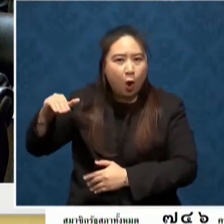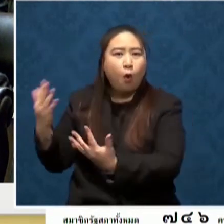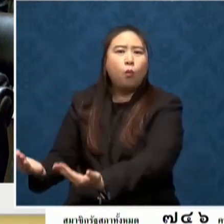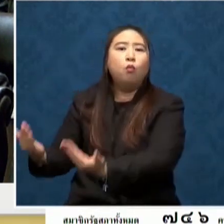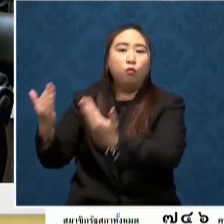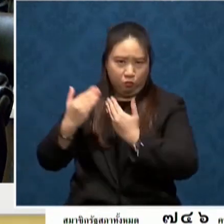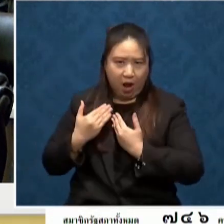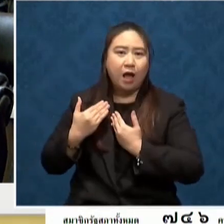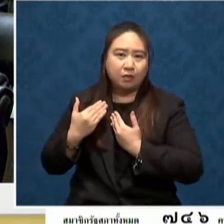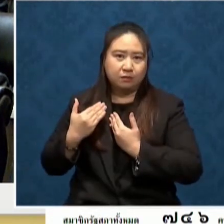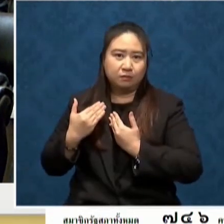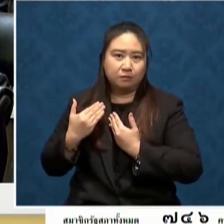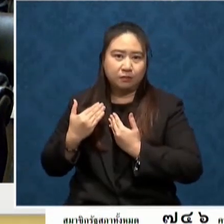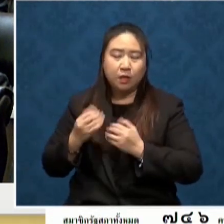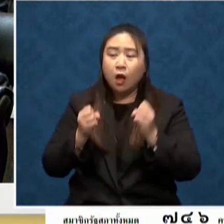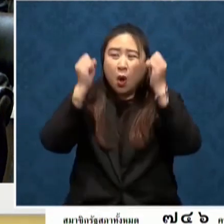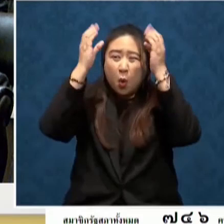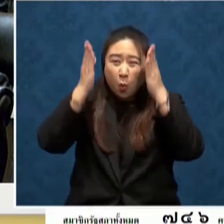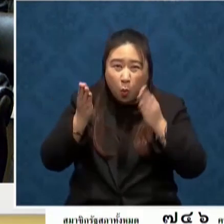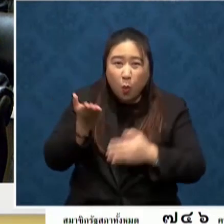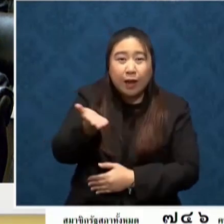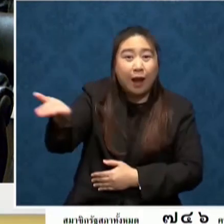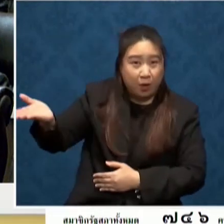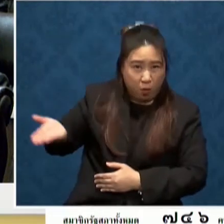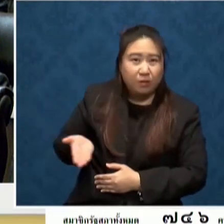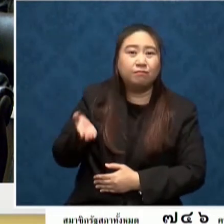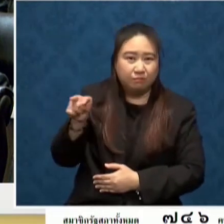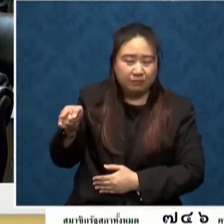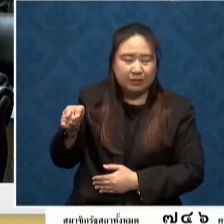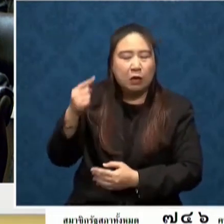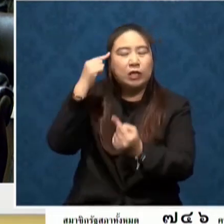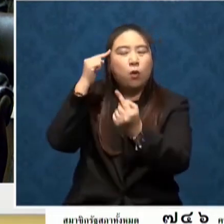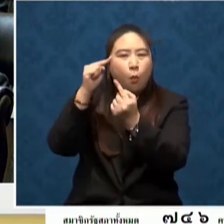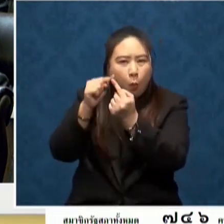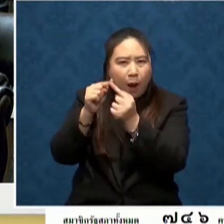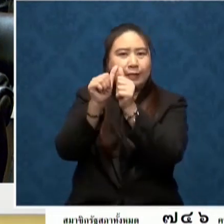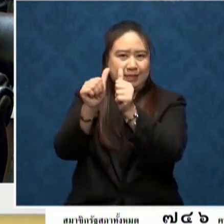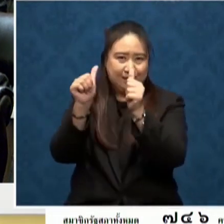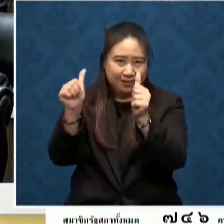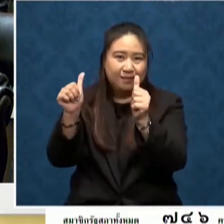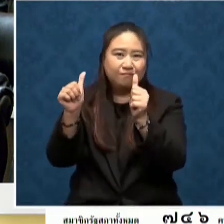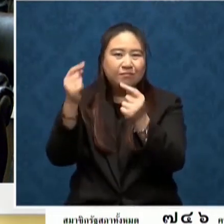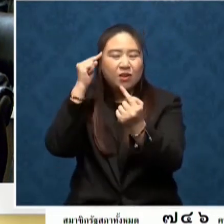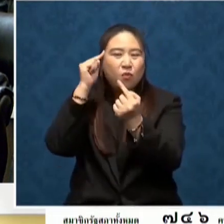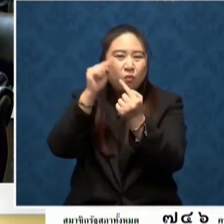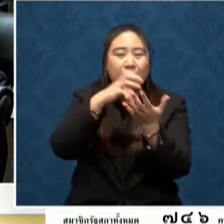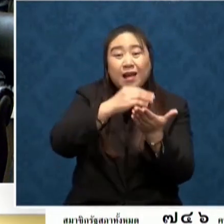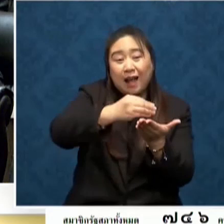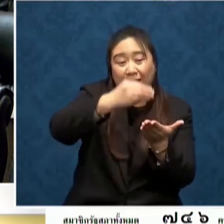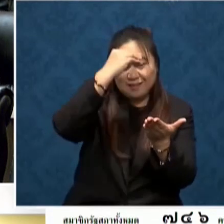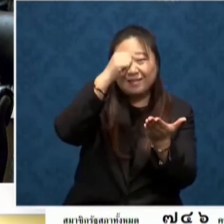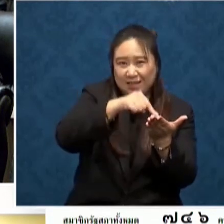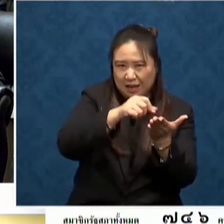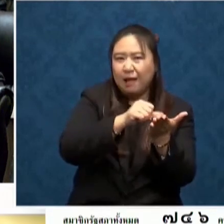ุรหัยคนเขามีความหวงจับปัษยรูปการศึกษา